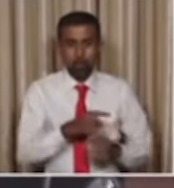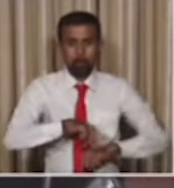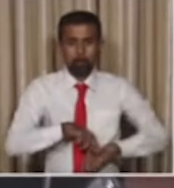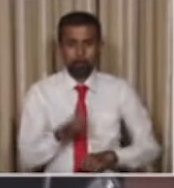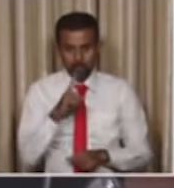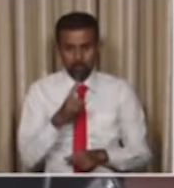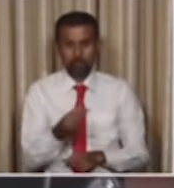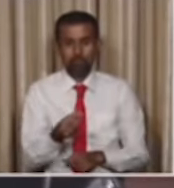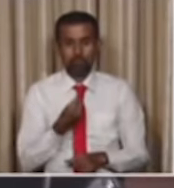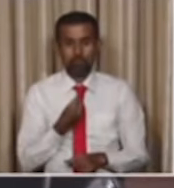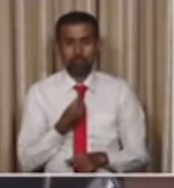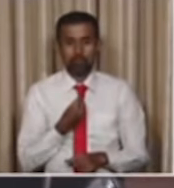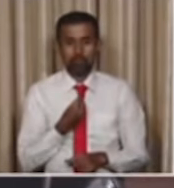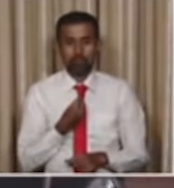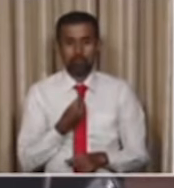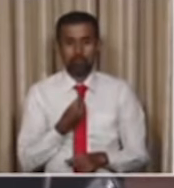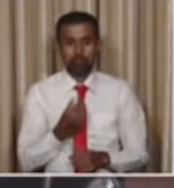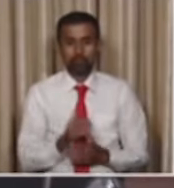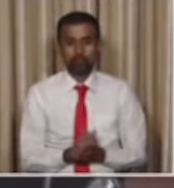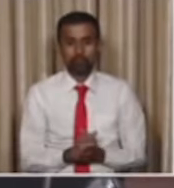දෙන්න අපිට පෑද දෙන්න